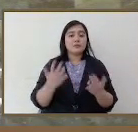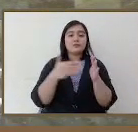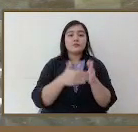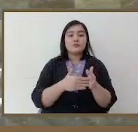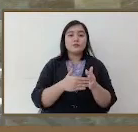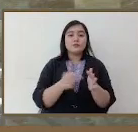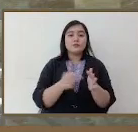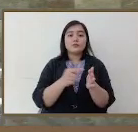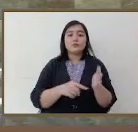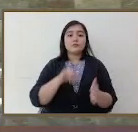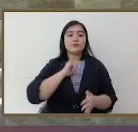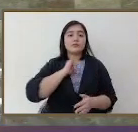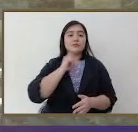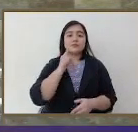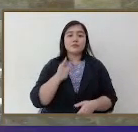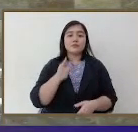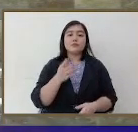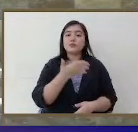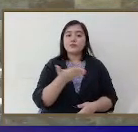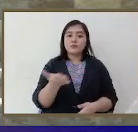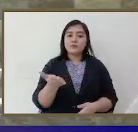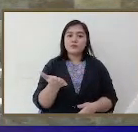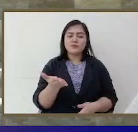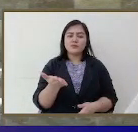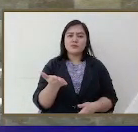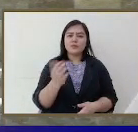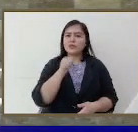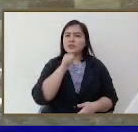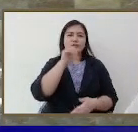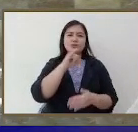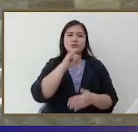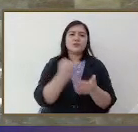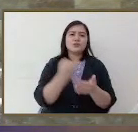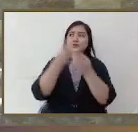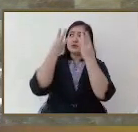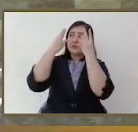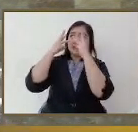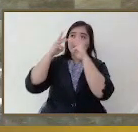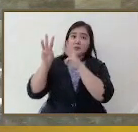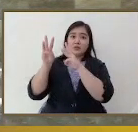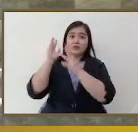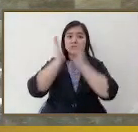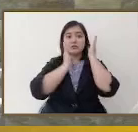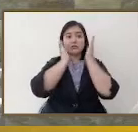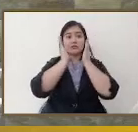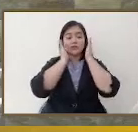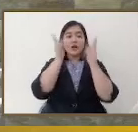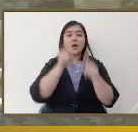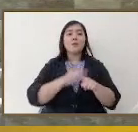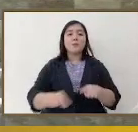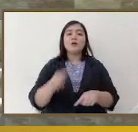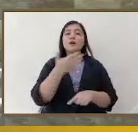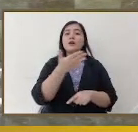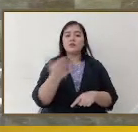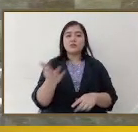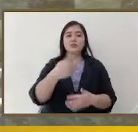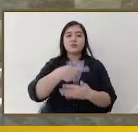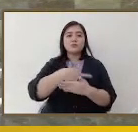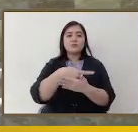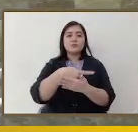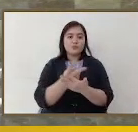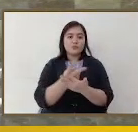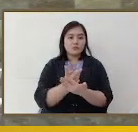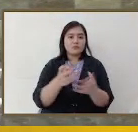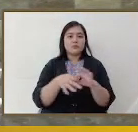inyo na hindi po kayo nagwa-watch, hindi po kayo nanonood ng service, but you are a part of the